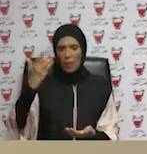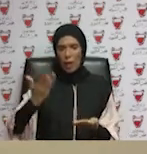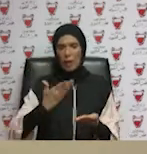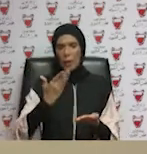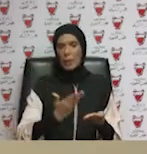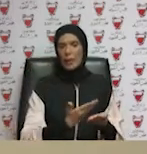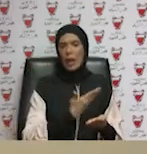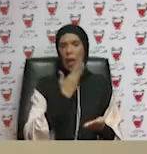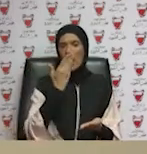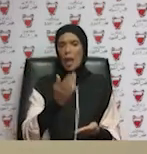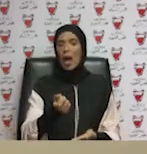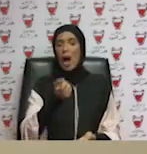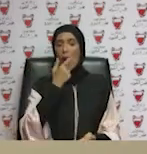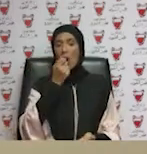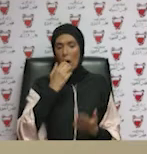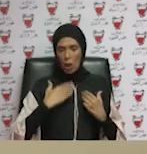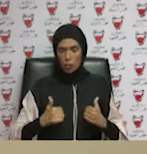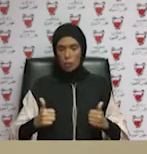السياحة العلاجية،